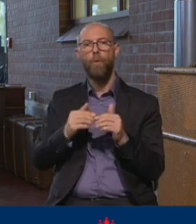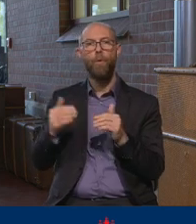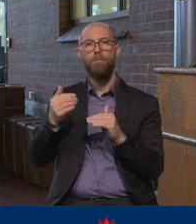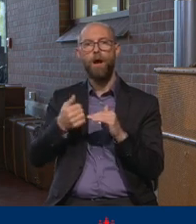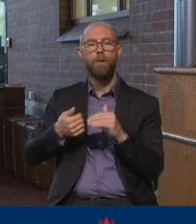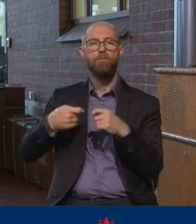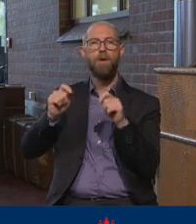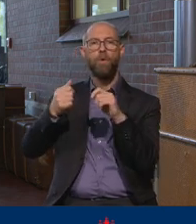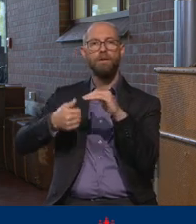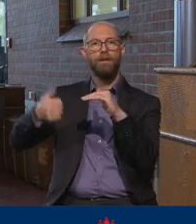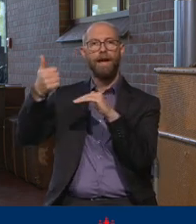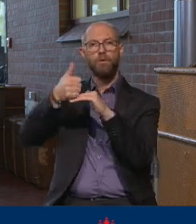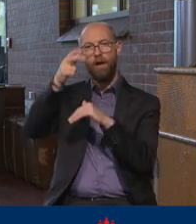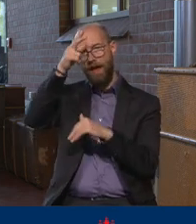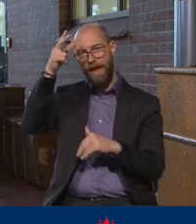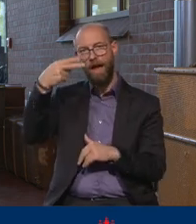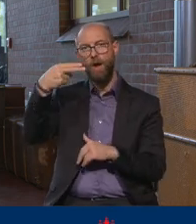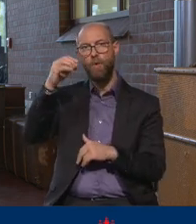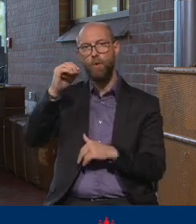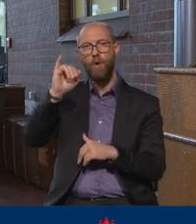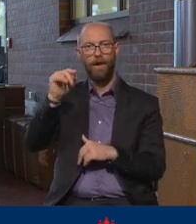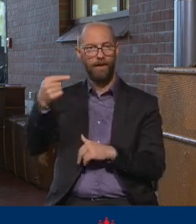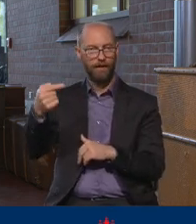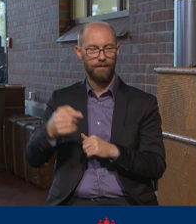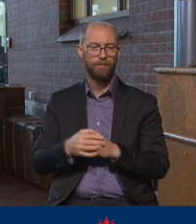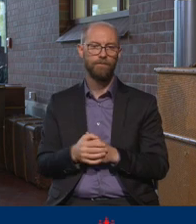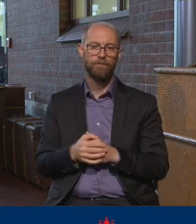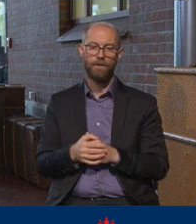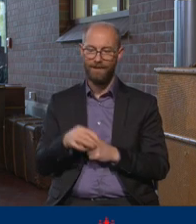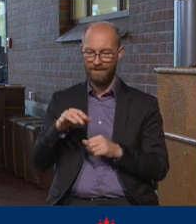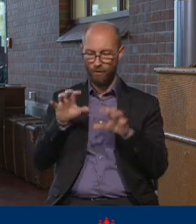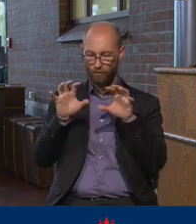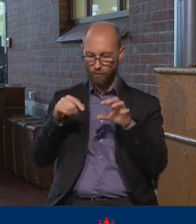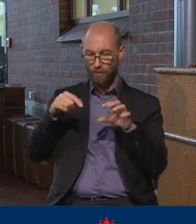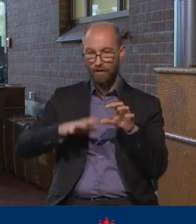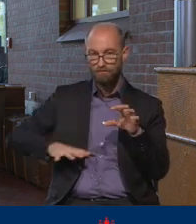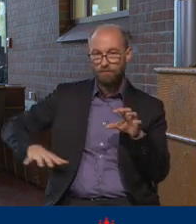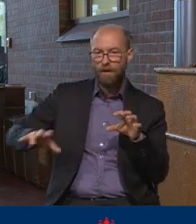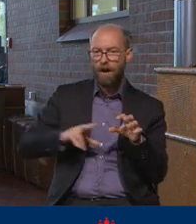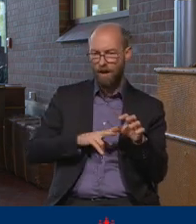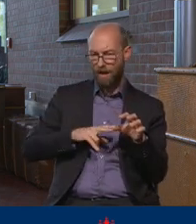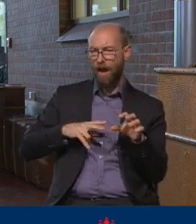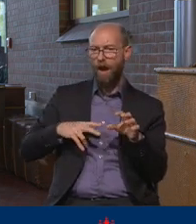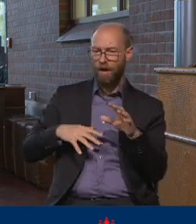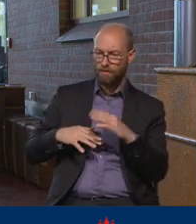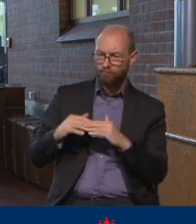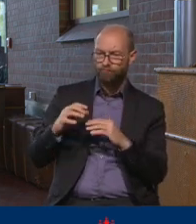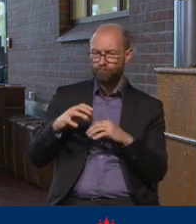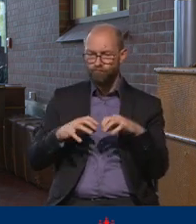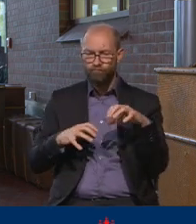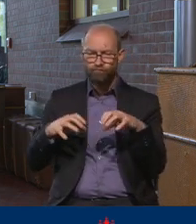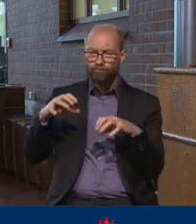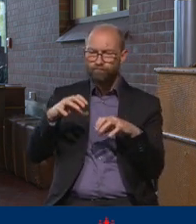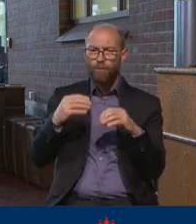wir sprechen dabei über lange gewachsene strukturen über den strukturwandel den in der einen oder anderen art alle